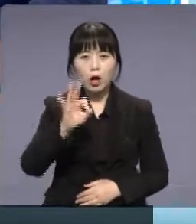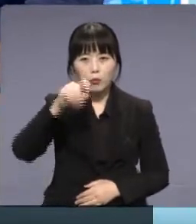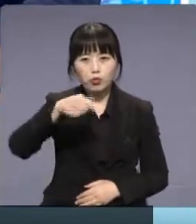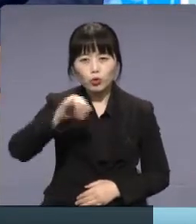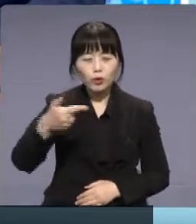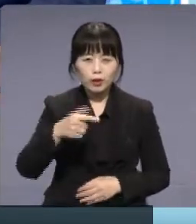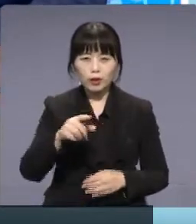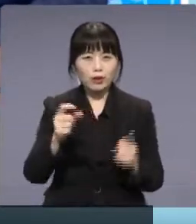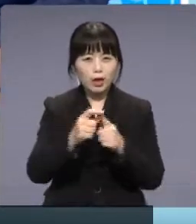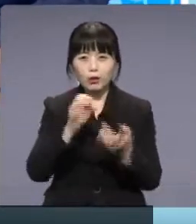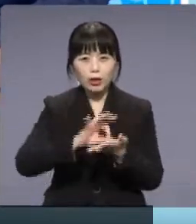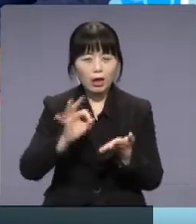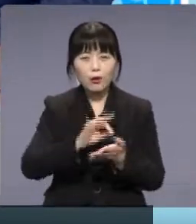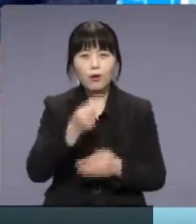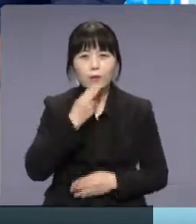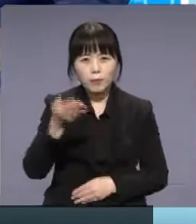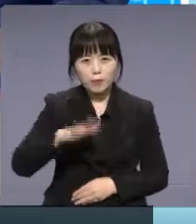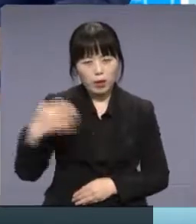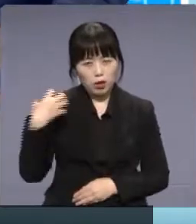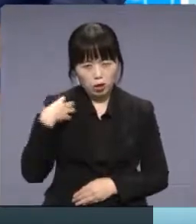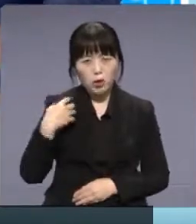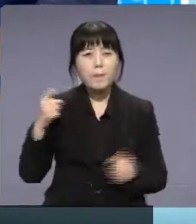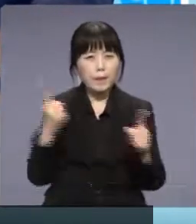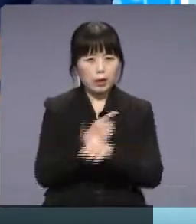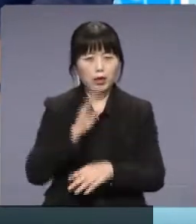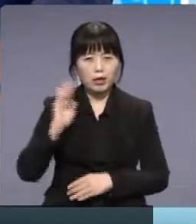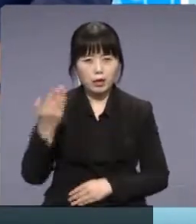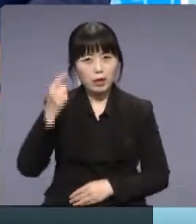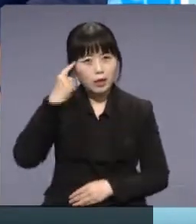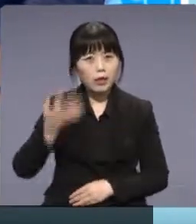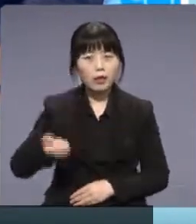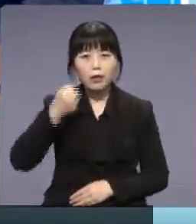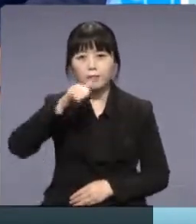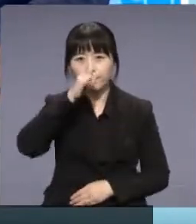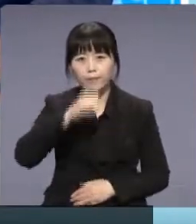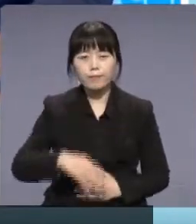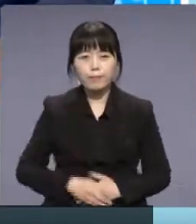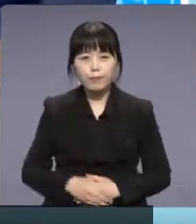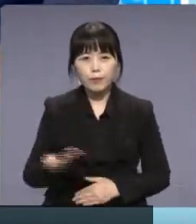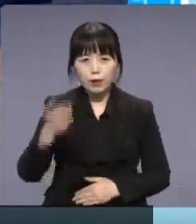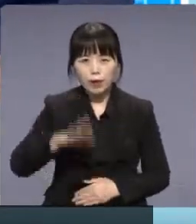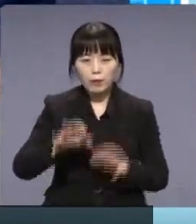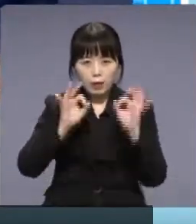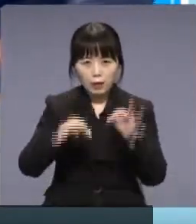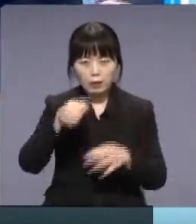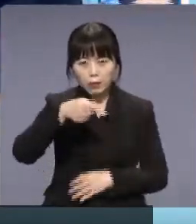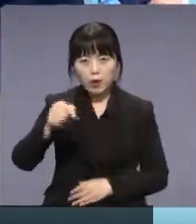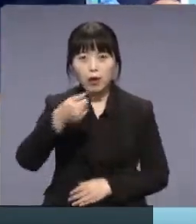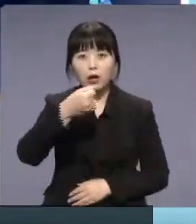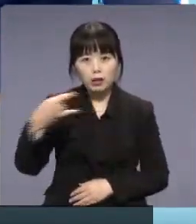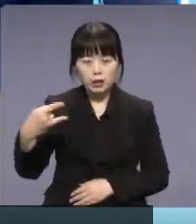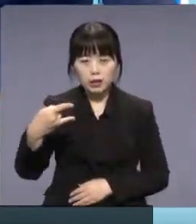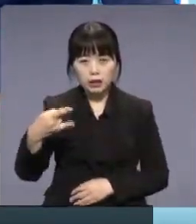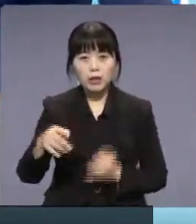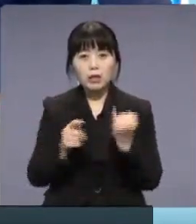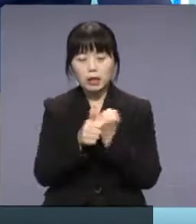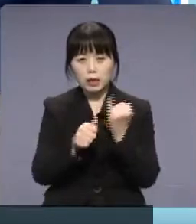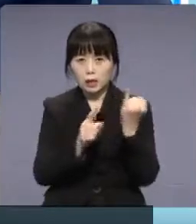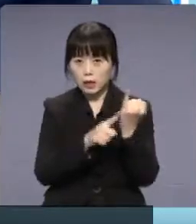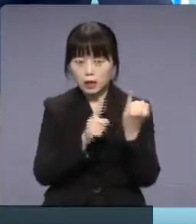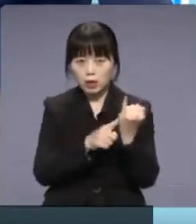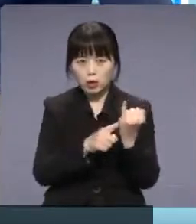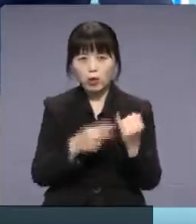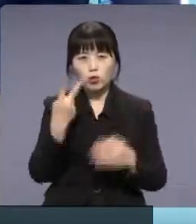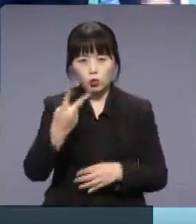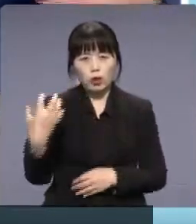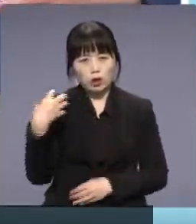쓰지만 역할인데 좀 바뀌어야 된다 이런 생각이 들고요. 아마 김건희 배우자는 이제 두 가지 역할을 좀